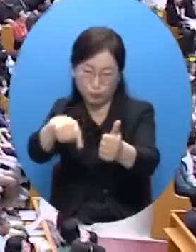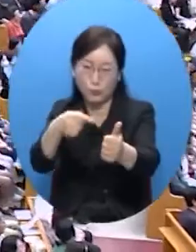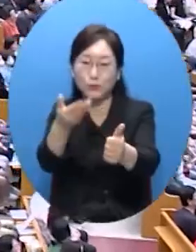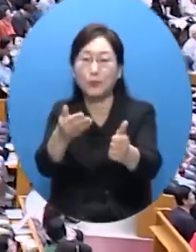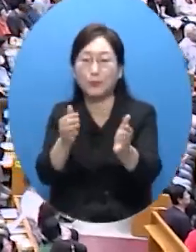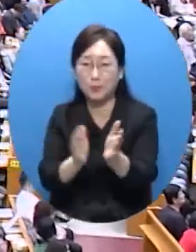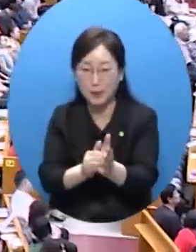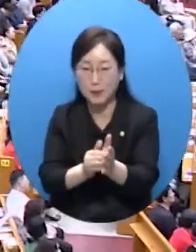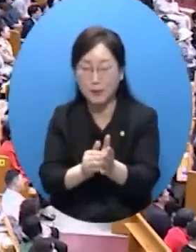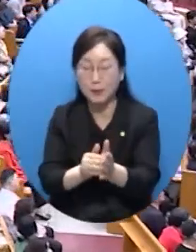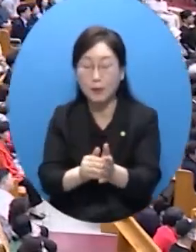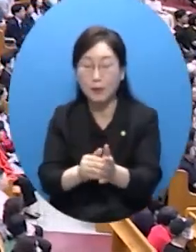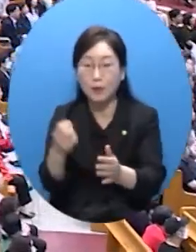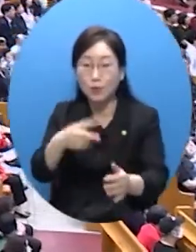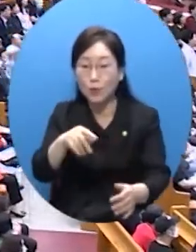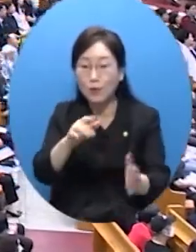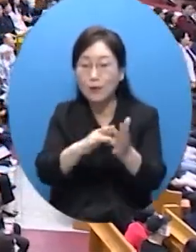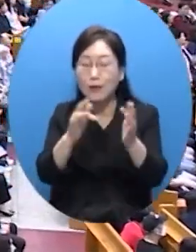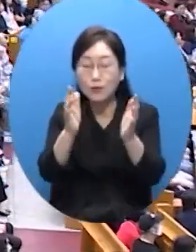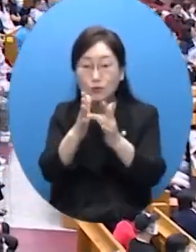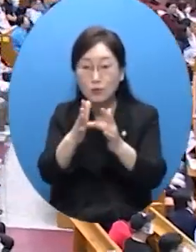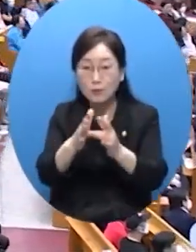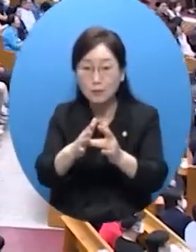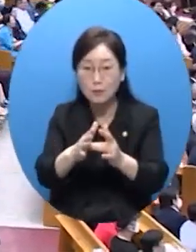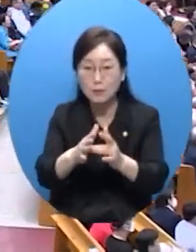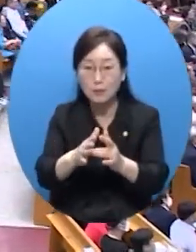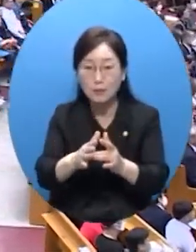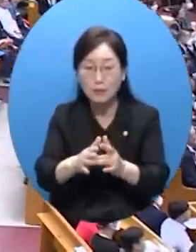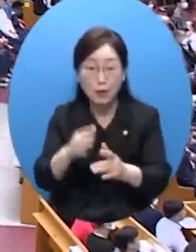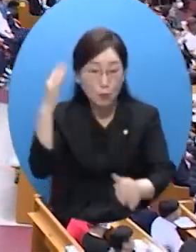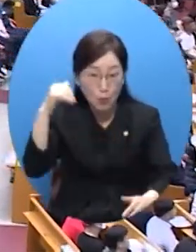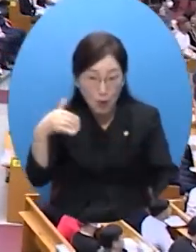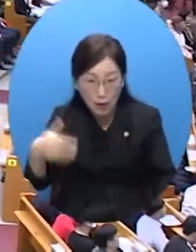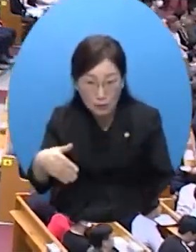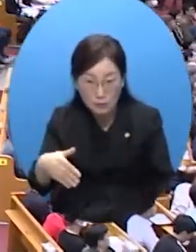그곳에 예수님을 전혀 모르는 사람에게 복음을 전하며